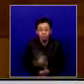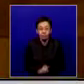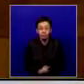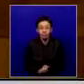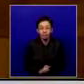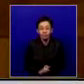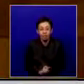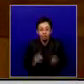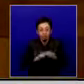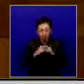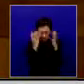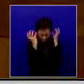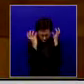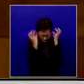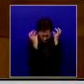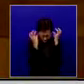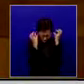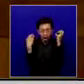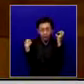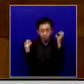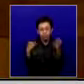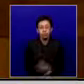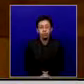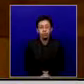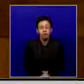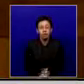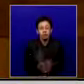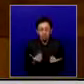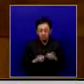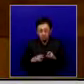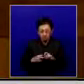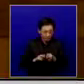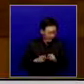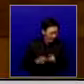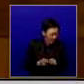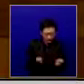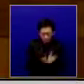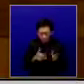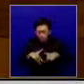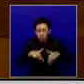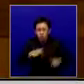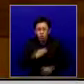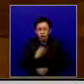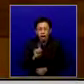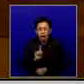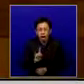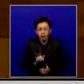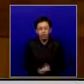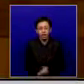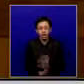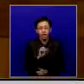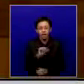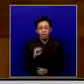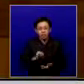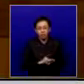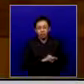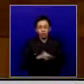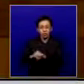ผชิญเนี่ยมันต้องมีอยู่แล้วแล้วยิ่งขณะนี้เหตุการณ์เป็นอย่างนี้เนี่ยชาวบ้านอยากเห็นสภาเนี่ยมีความสมัคร